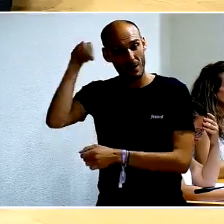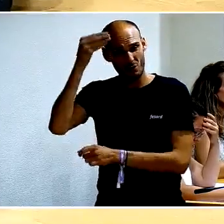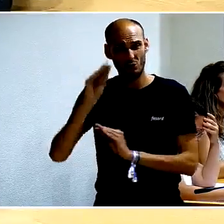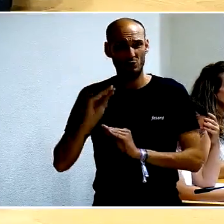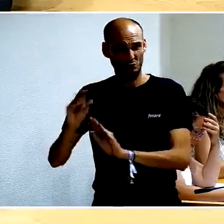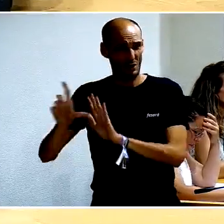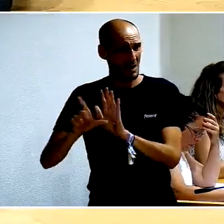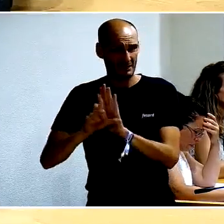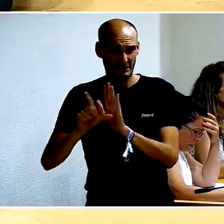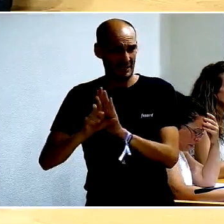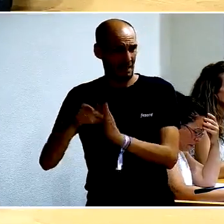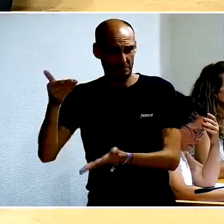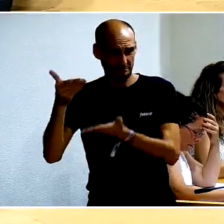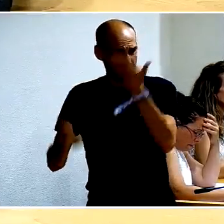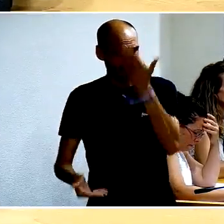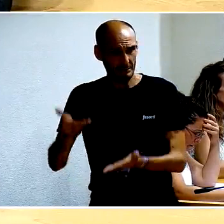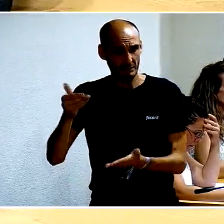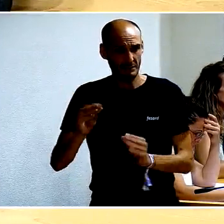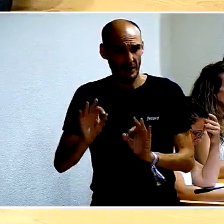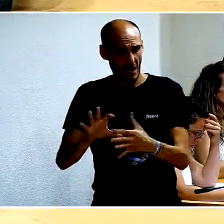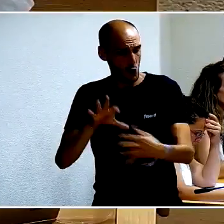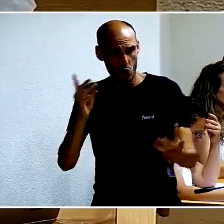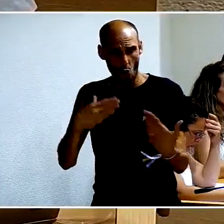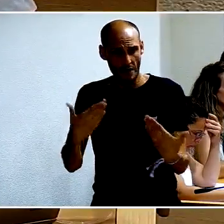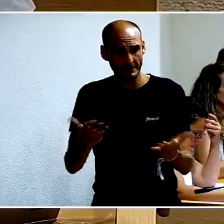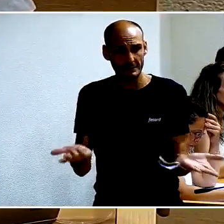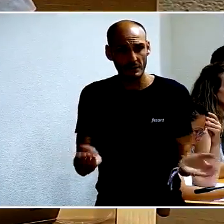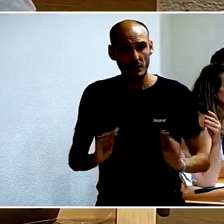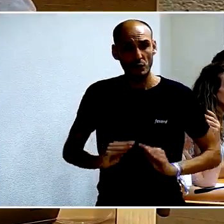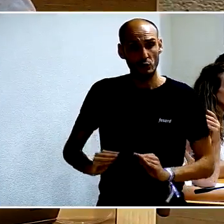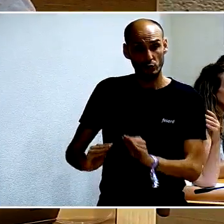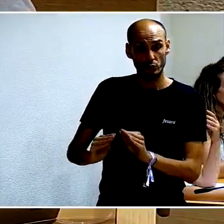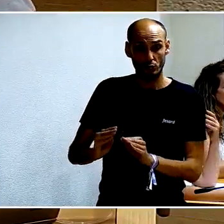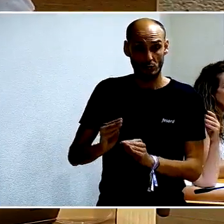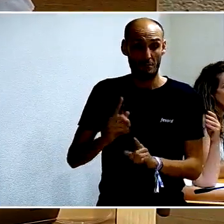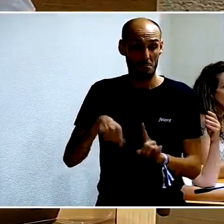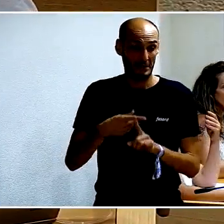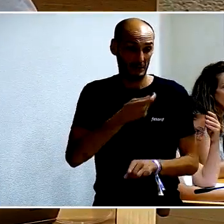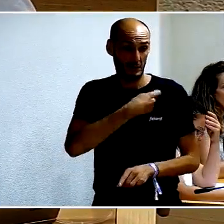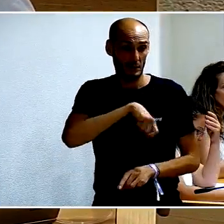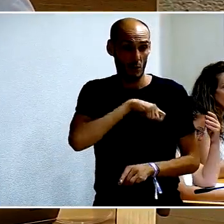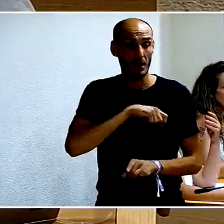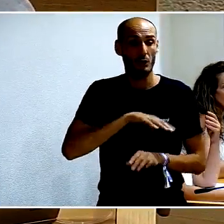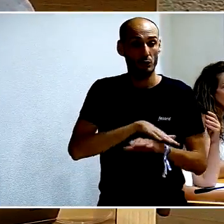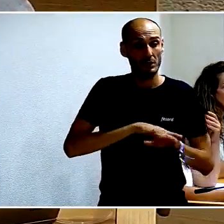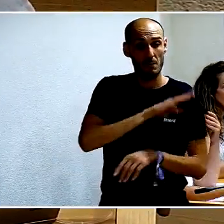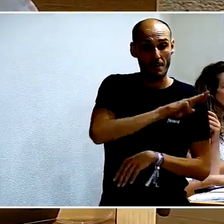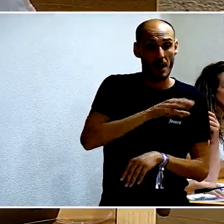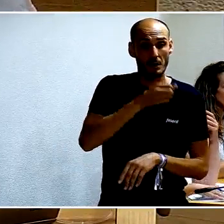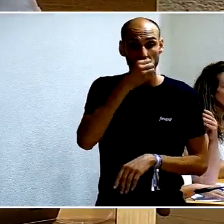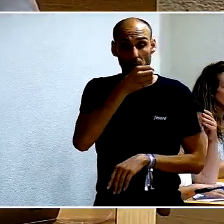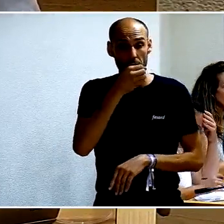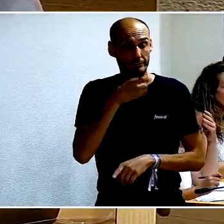les correspon en convivència amb els successius governs de l'estat espanyols, del PP i del Partit Socialista.